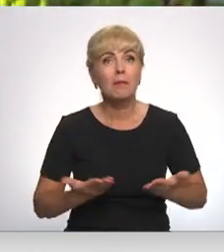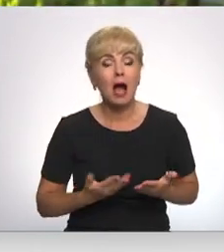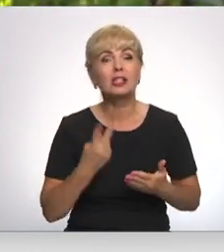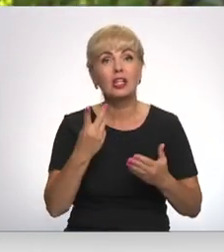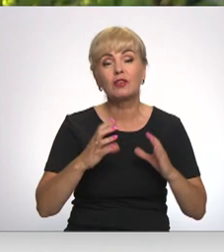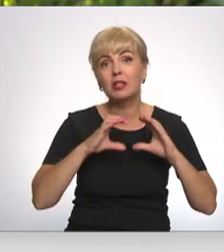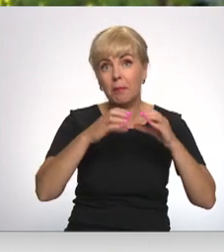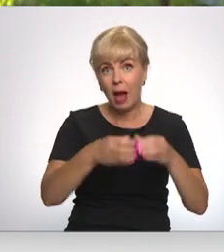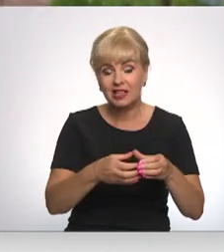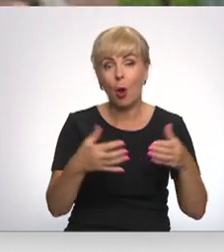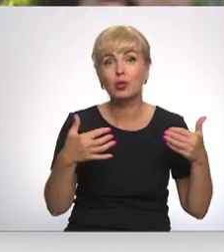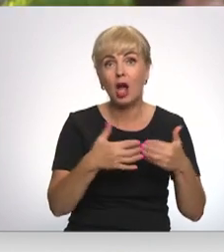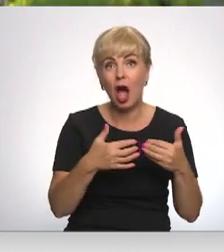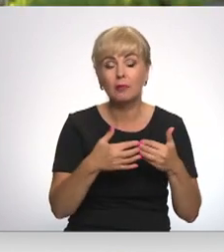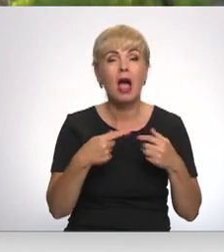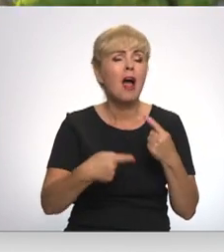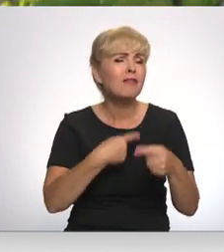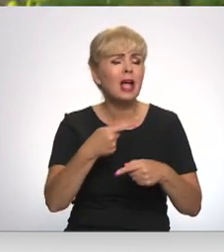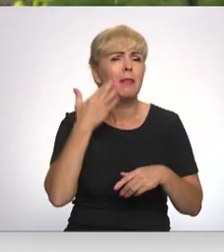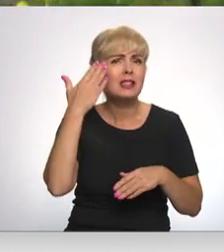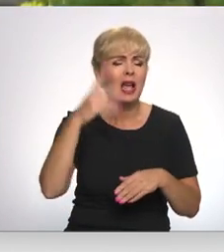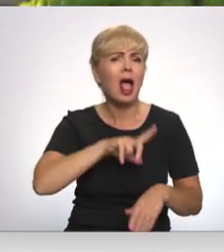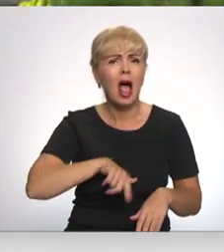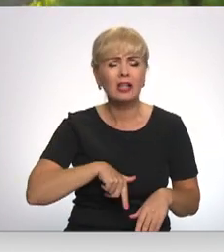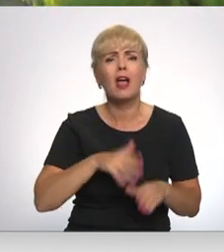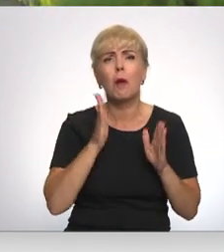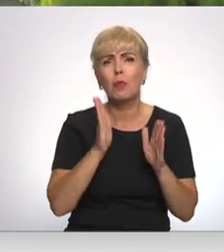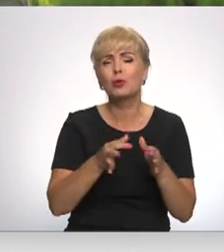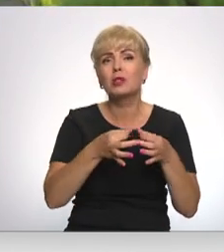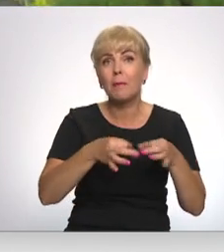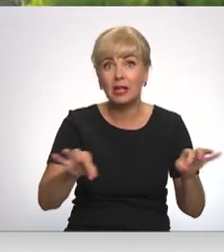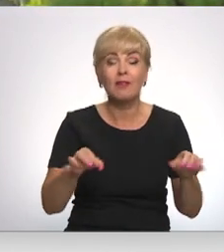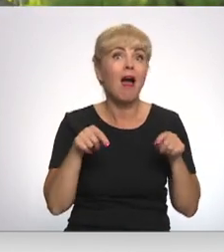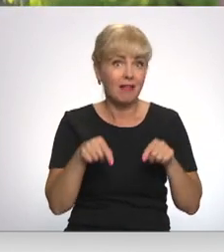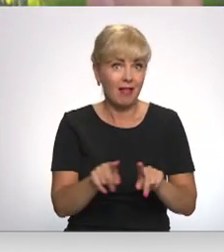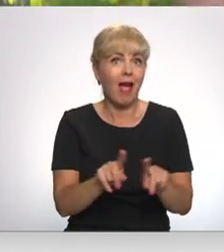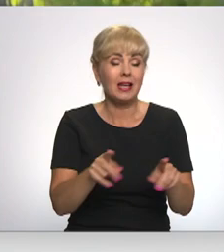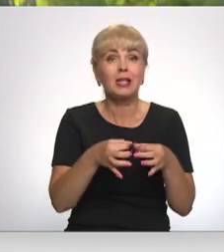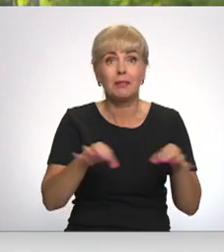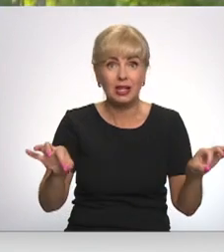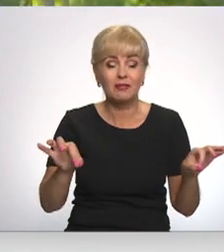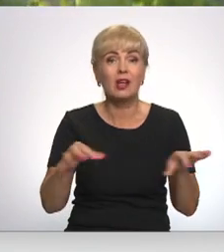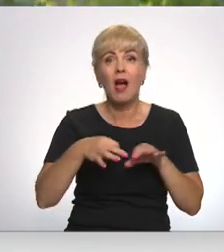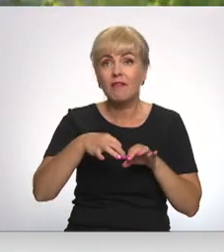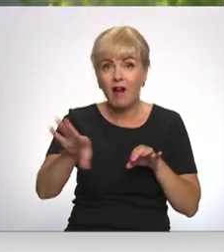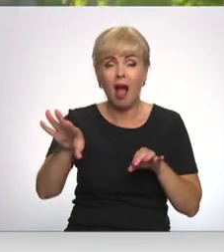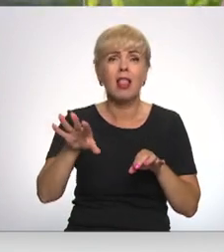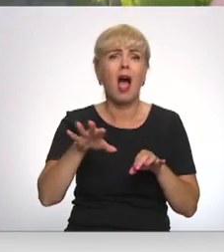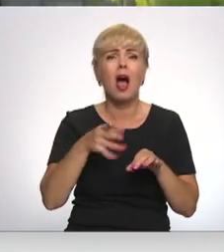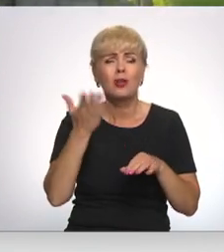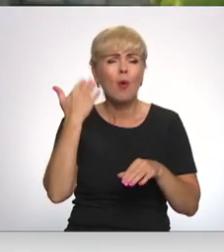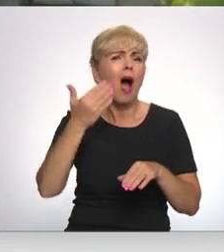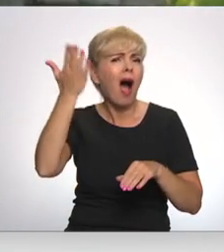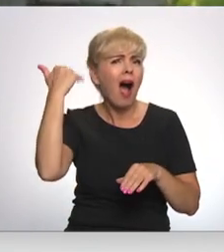pasaules karus. Viņš vienmēr cerēja, ka Latvija beidzot būs brīva. Un te viņi ir brīva. Mēs tiekam vaļā no visas pagātnes